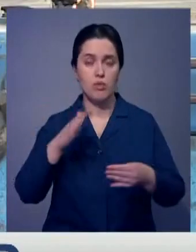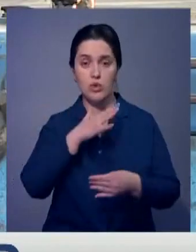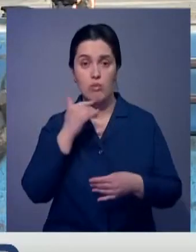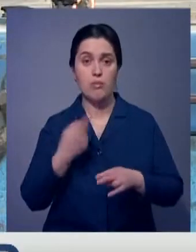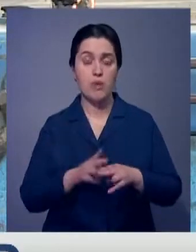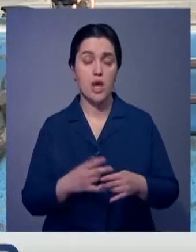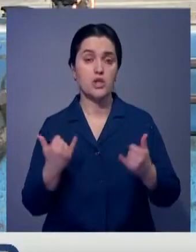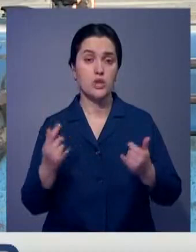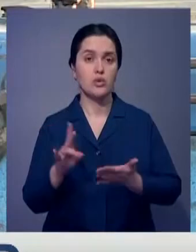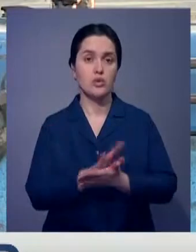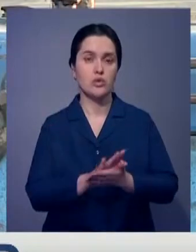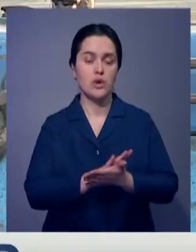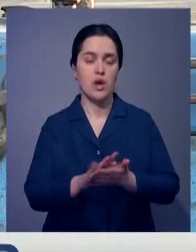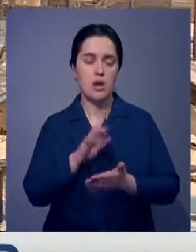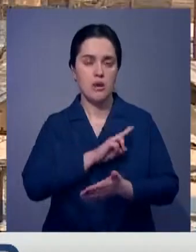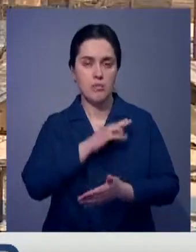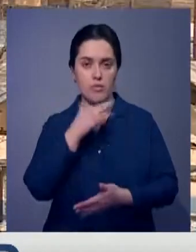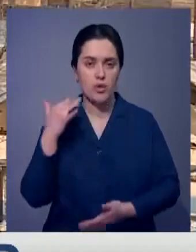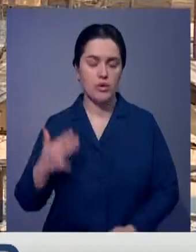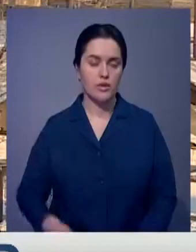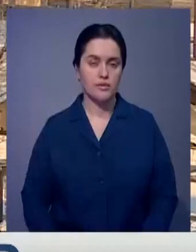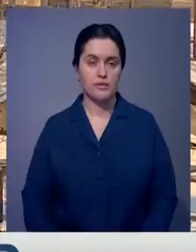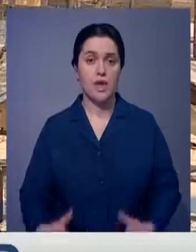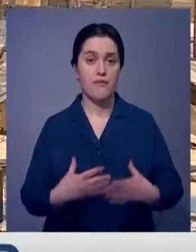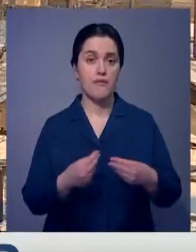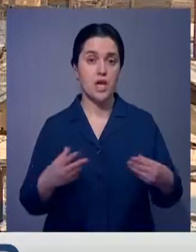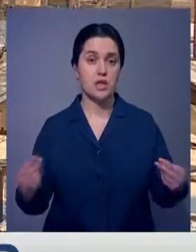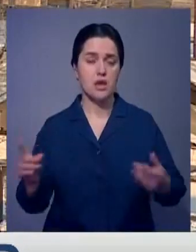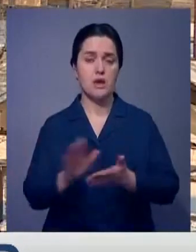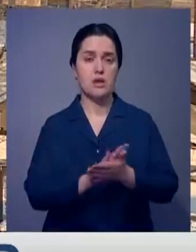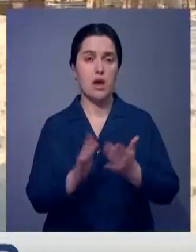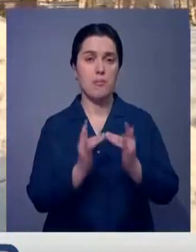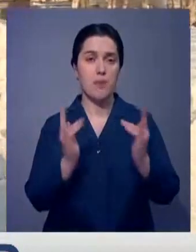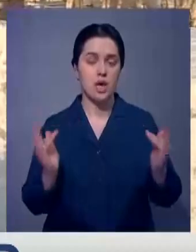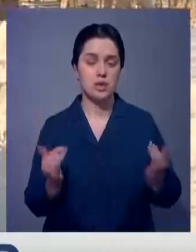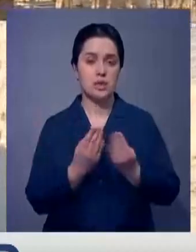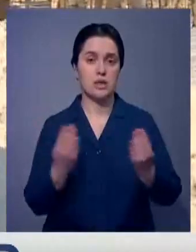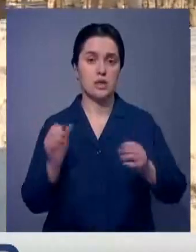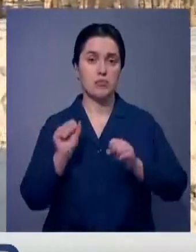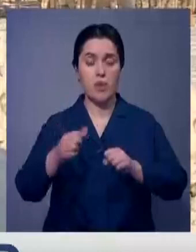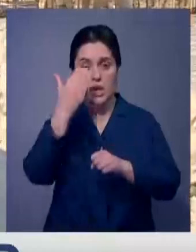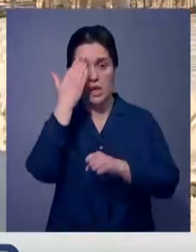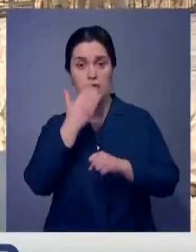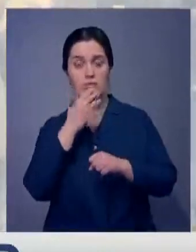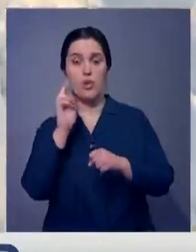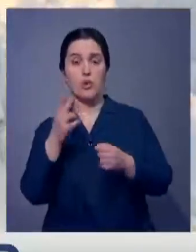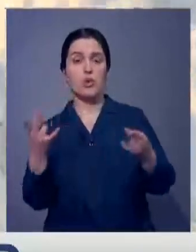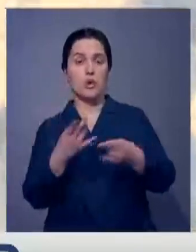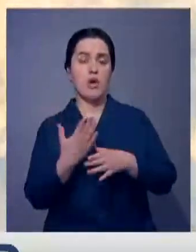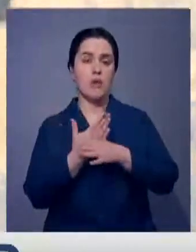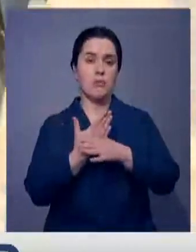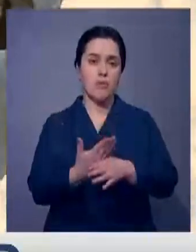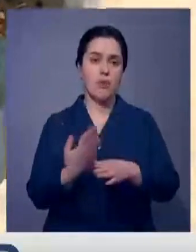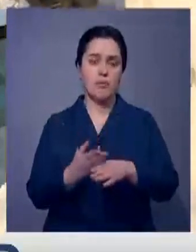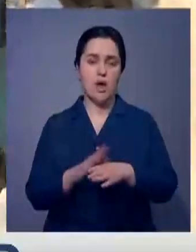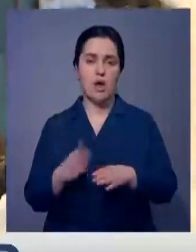Поэтому сейчас нужно чистить. Работы много. Весной пенсионер расчищает мосты и укрепляет дамбы. А летом нуждающимся односельчанам помогает косить